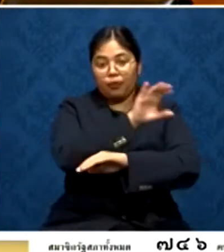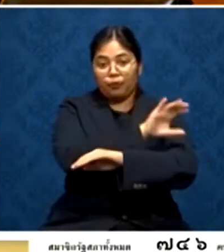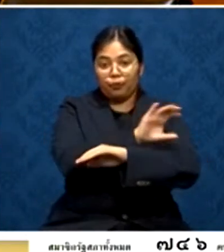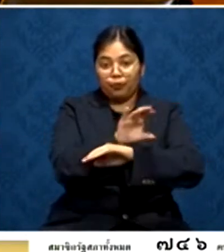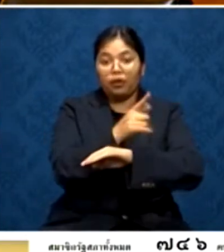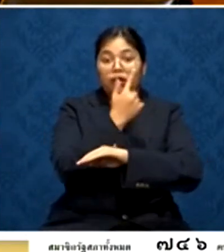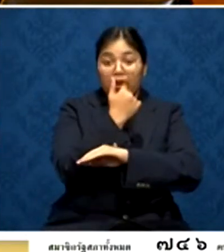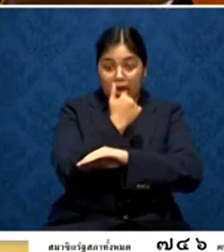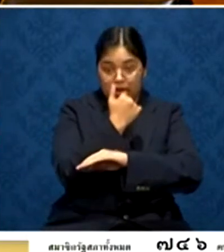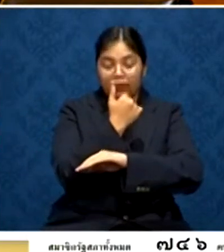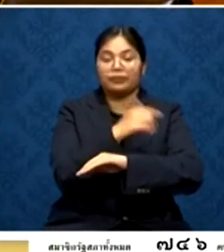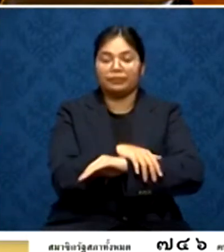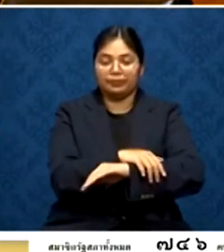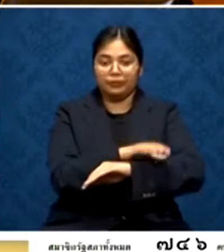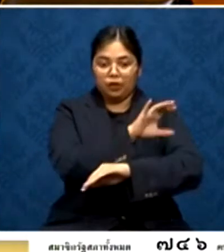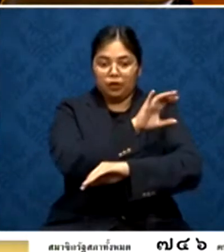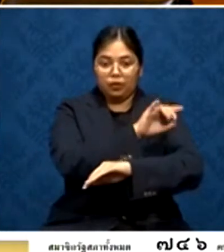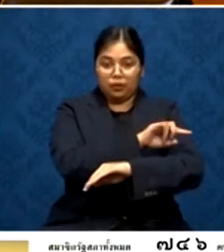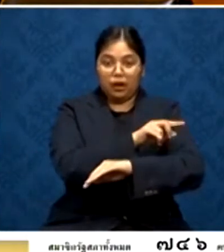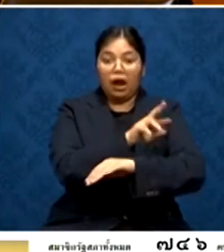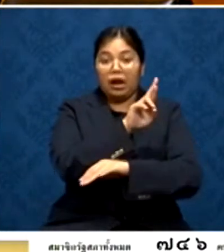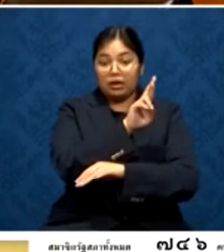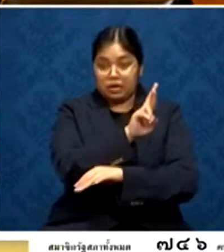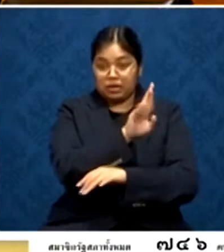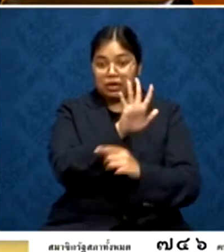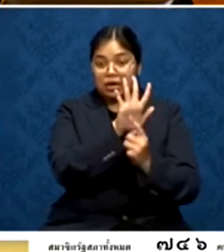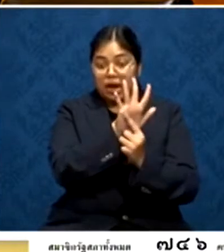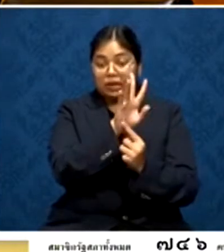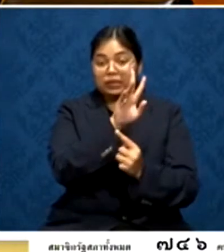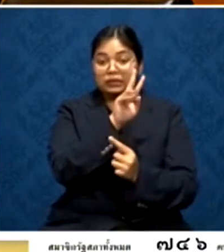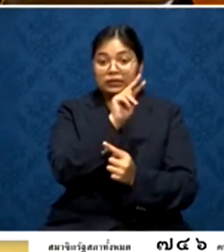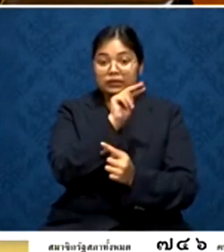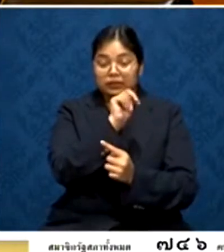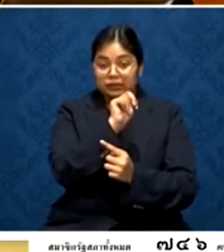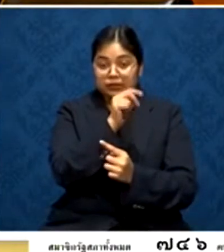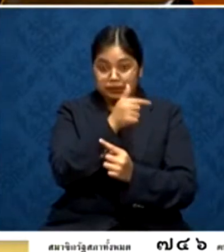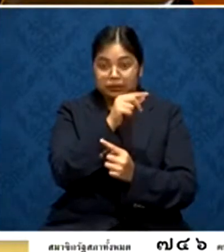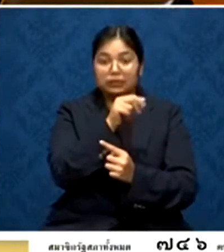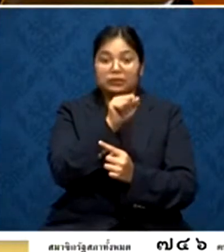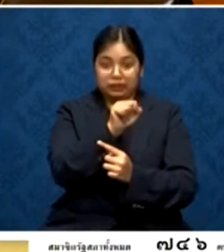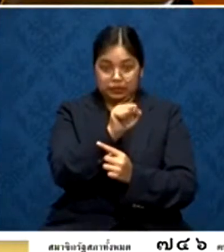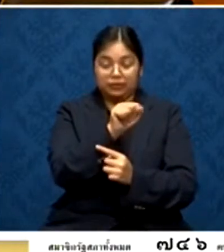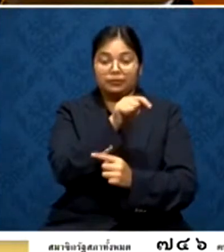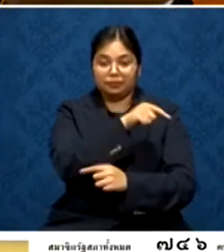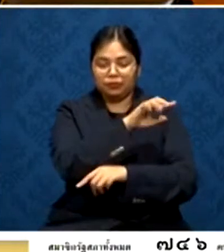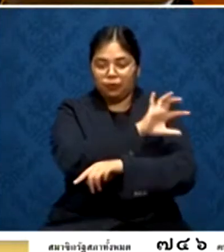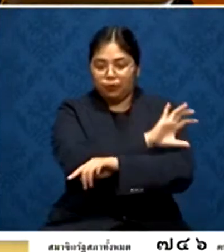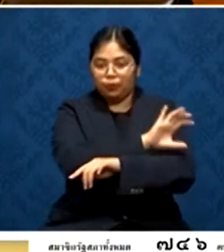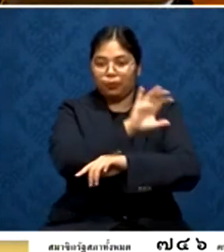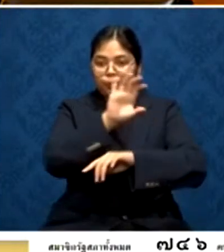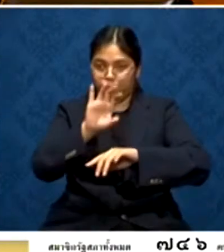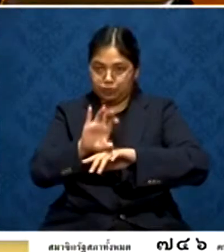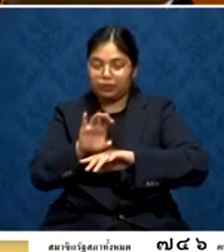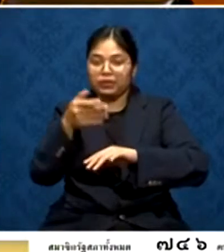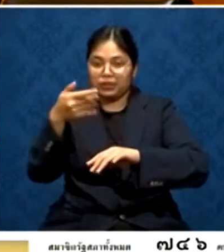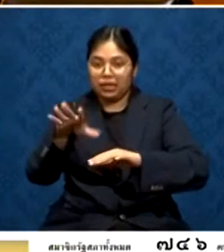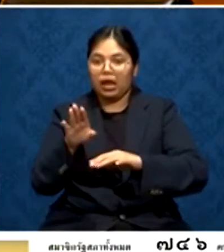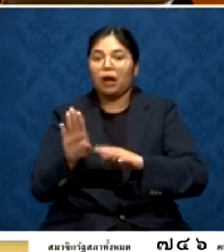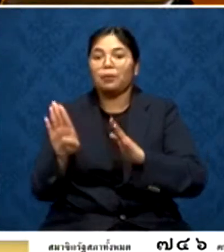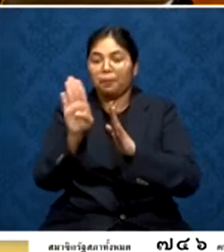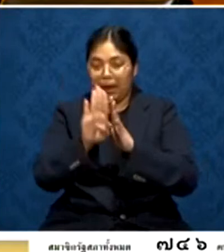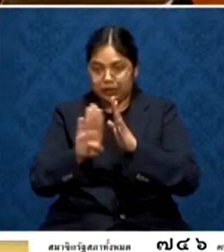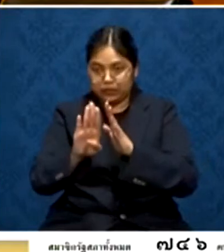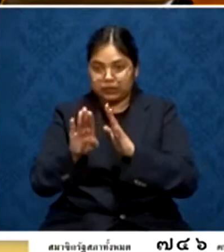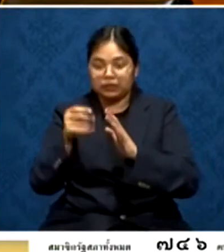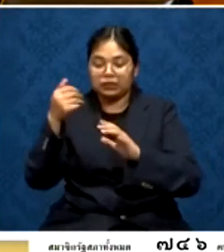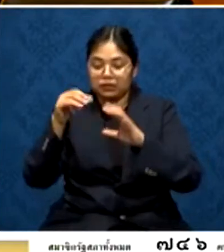ายสีแดงจากสถานีรังสิตลงมาที่สถานีกรุงเทพอภิวัฒน์แล้วจ